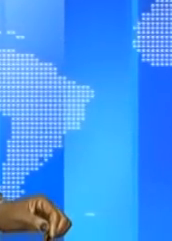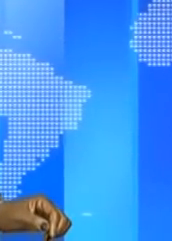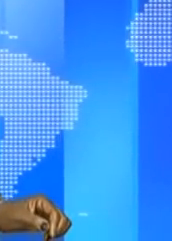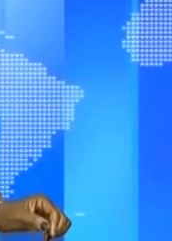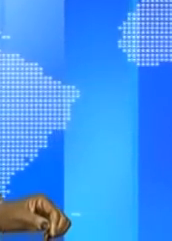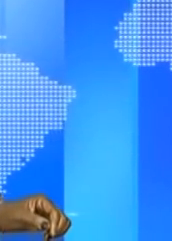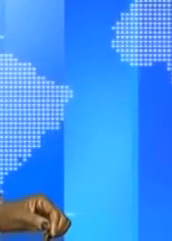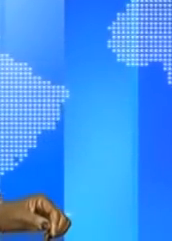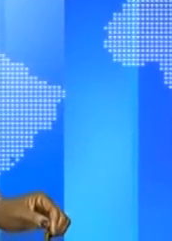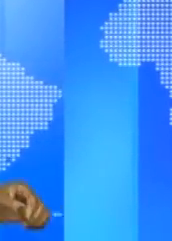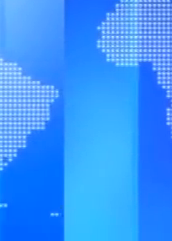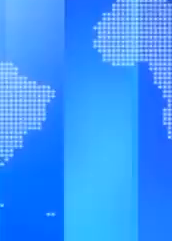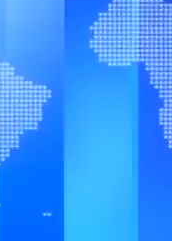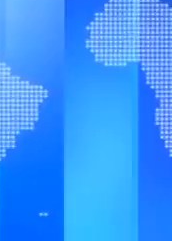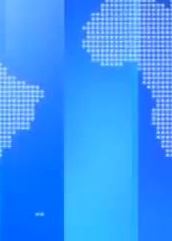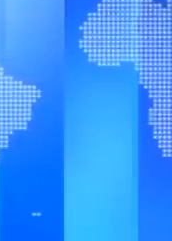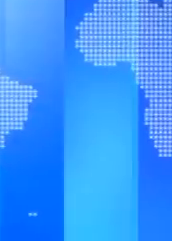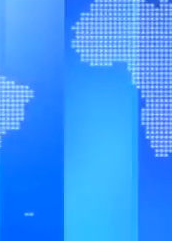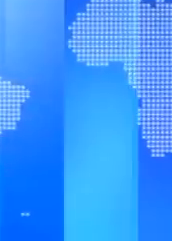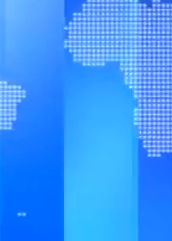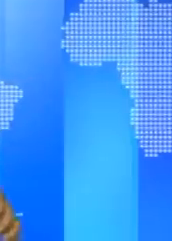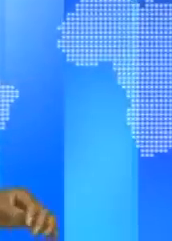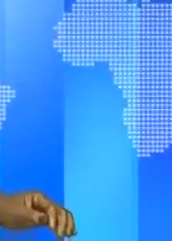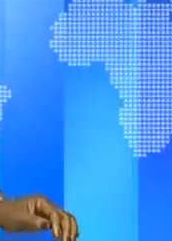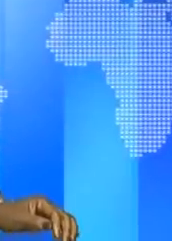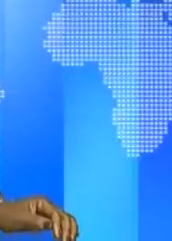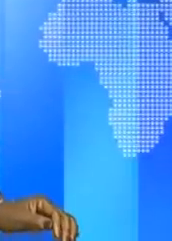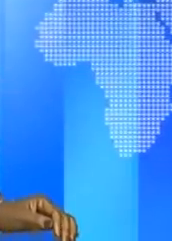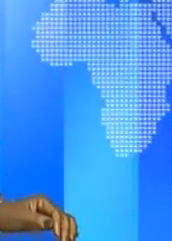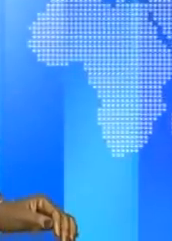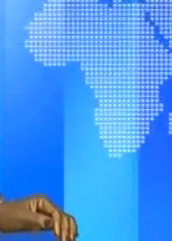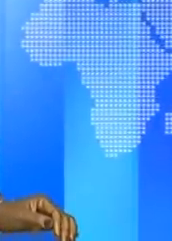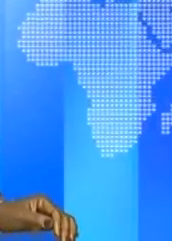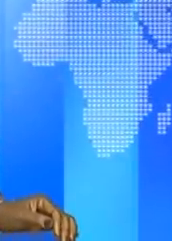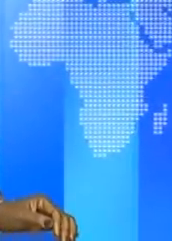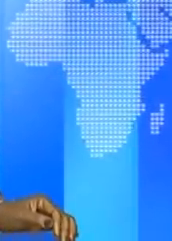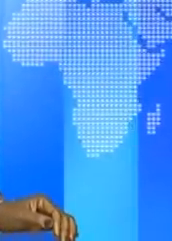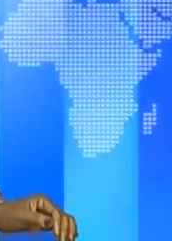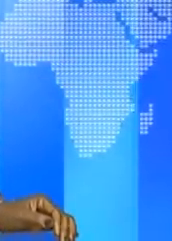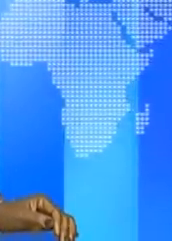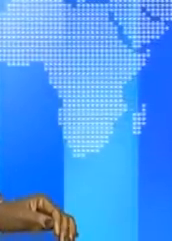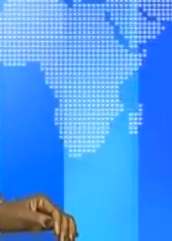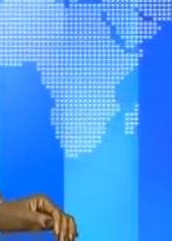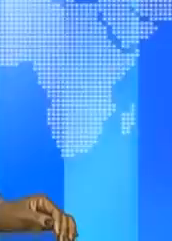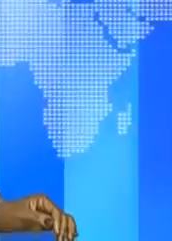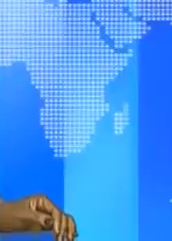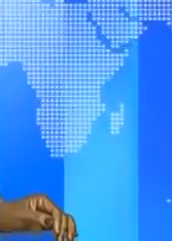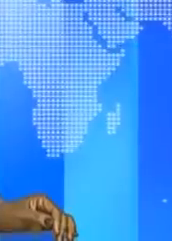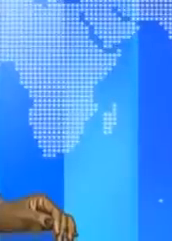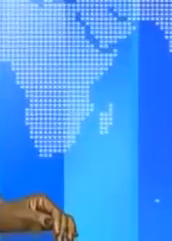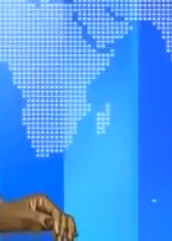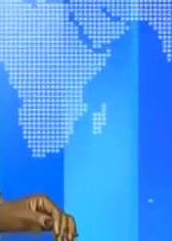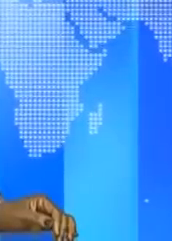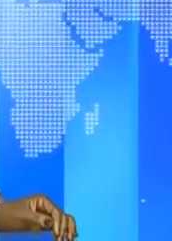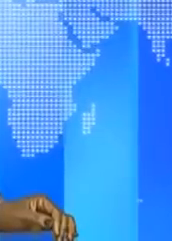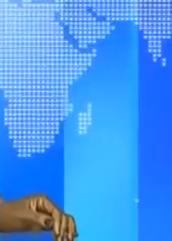universitaires de Kinshasa est désormais dotée des matériels médicaux pour la prise en charge de malades atteints de la COVID-19, un don de la